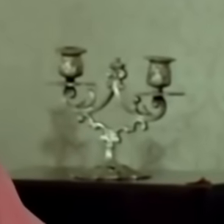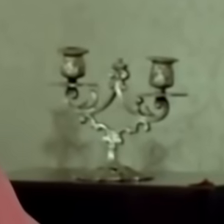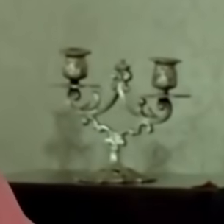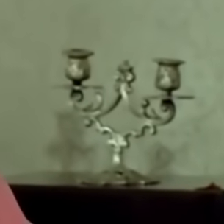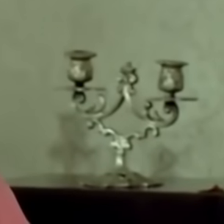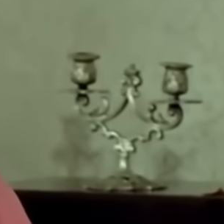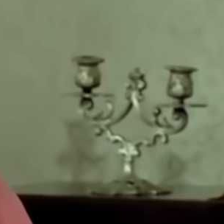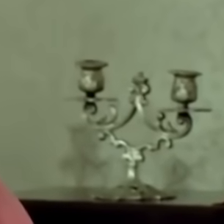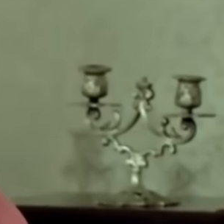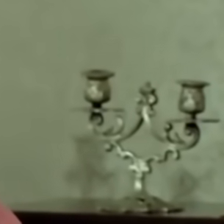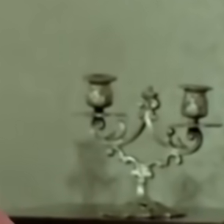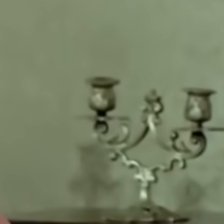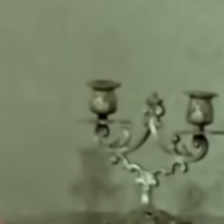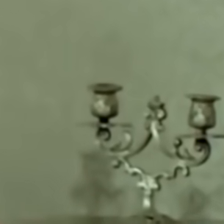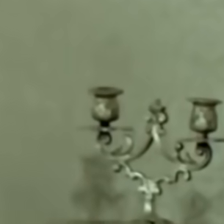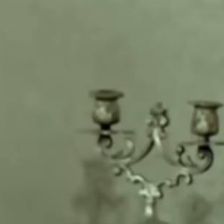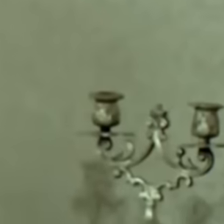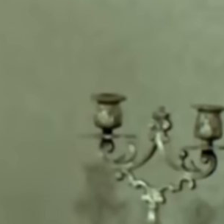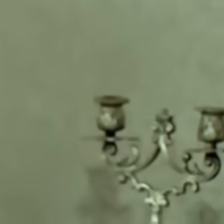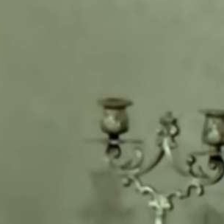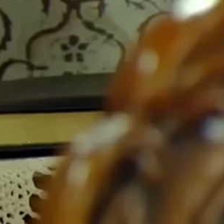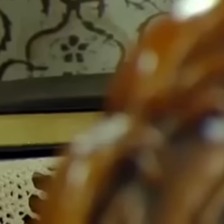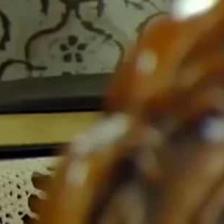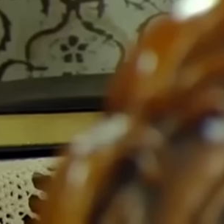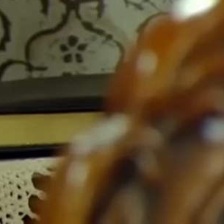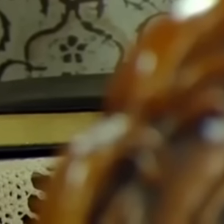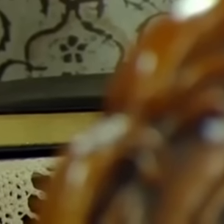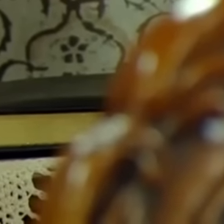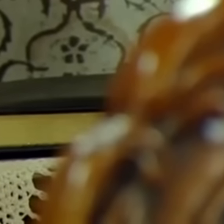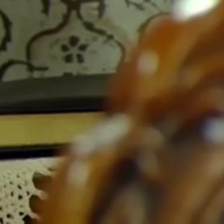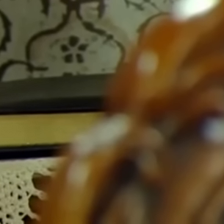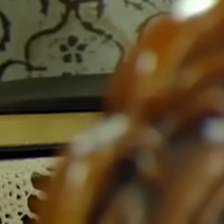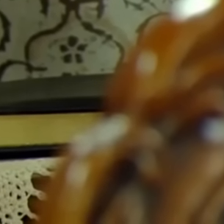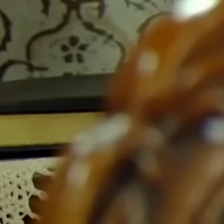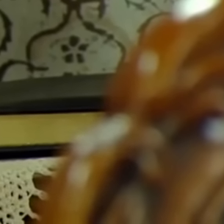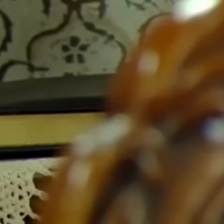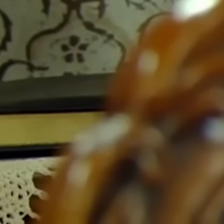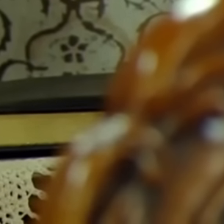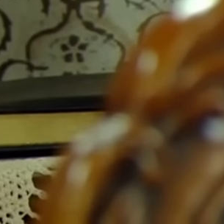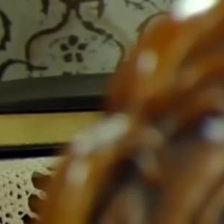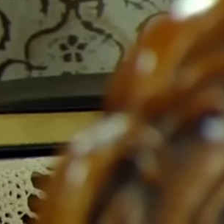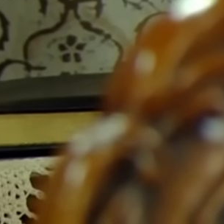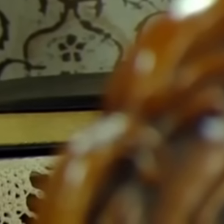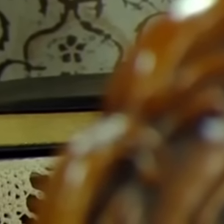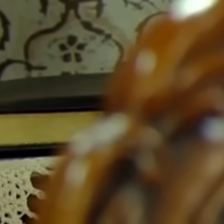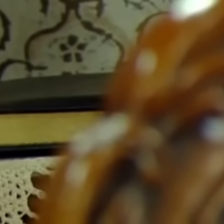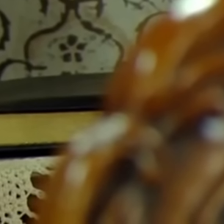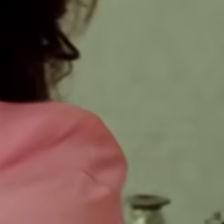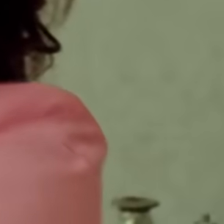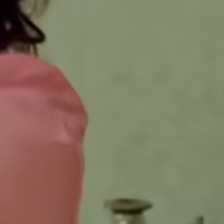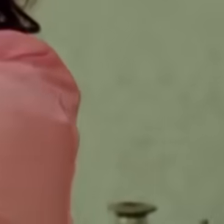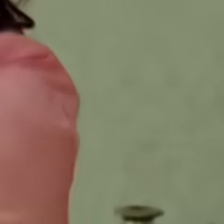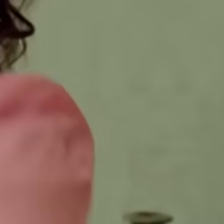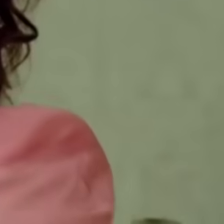Eli Ahize'nin üzerinde ağlamaklı oldu. Sonra elini çekip kollarını göğsünde bağlayarak sıkıntıyla öylece kala kaldı.